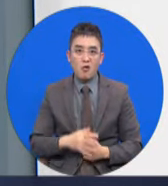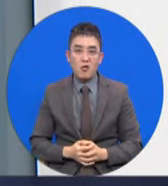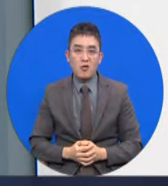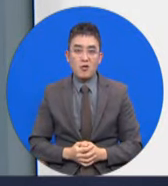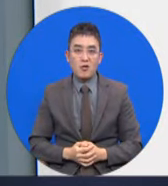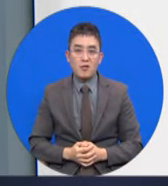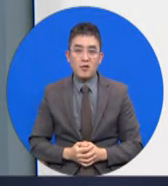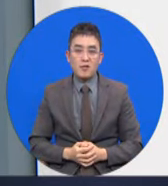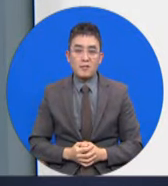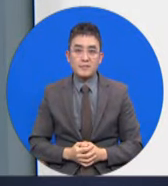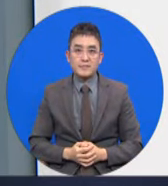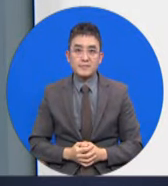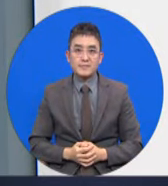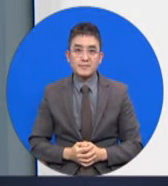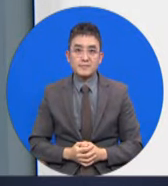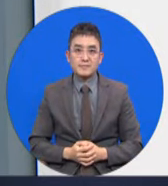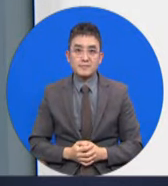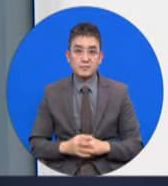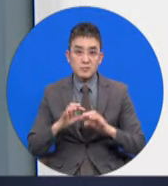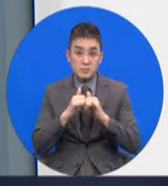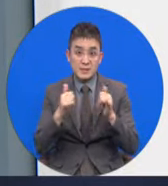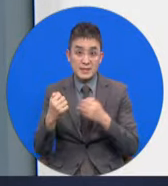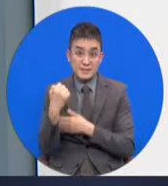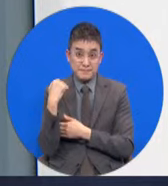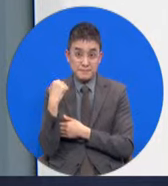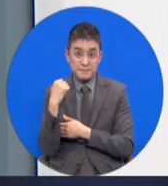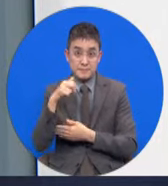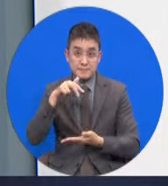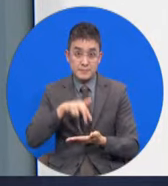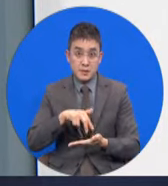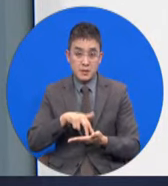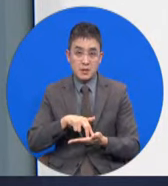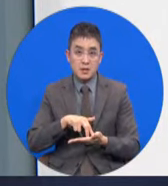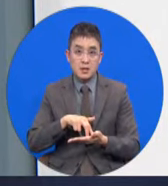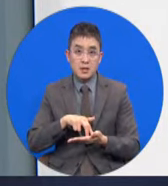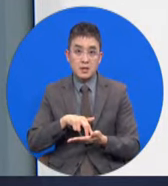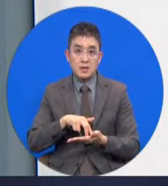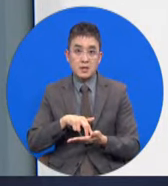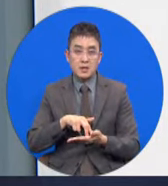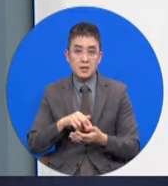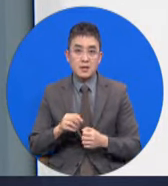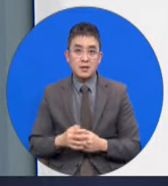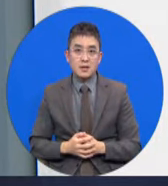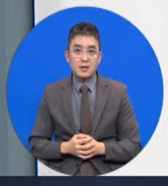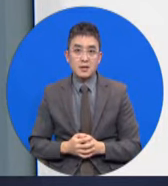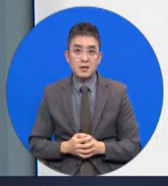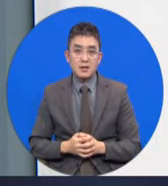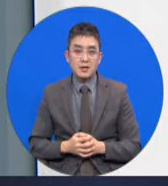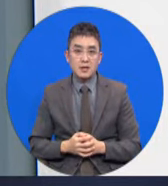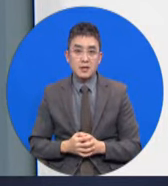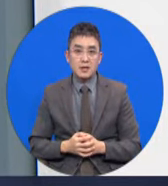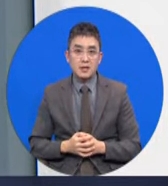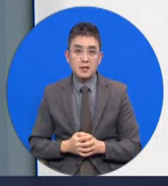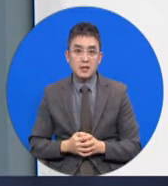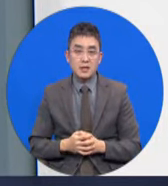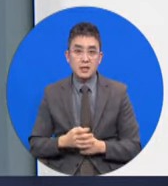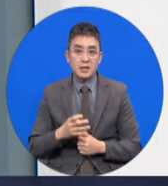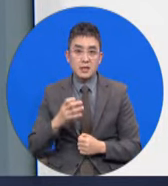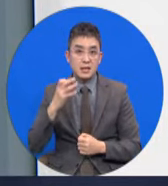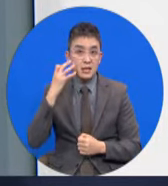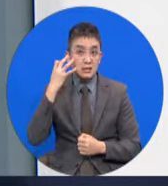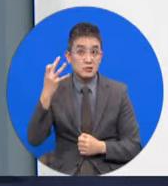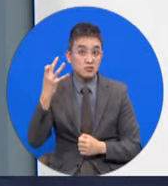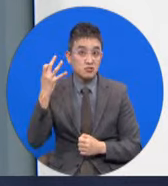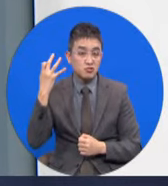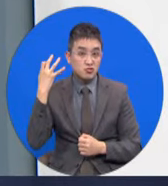활동 하다 보니까 그런데 국민의힘당이 저점은 통과한 것 같다. 한 2주, 3주 전에 저점 통과한